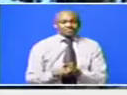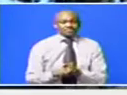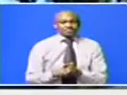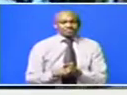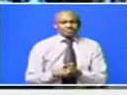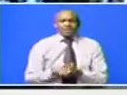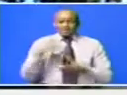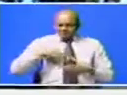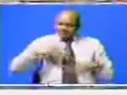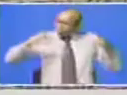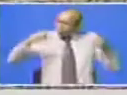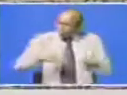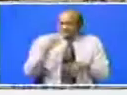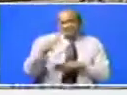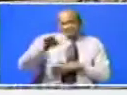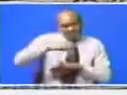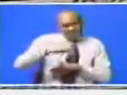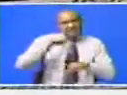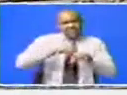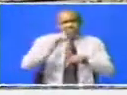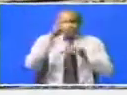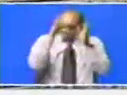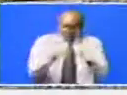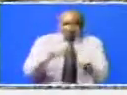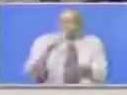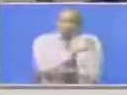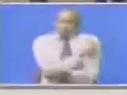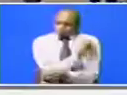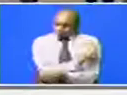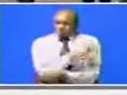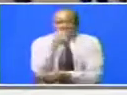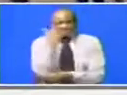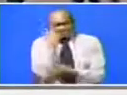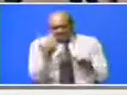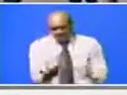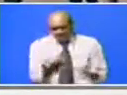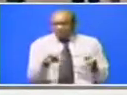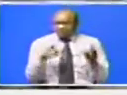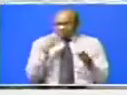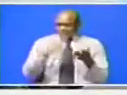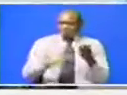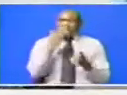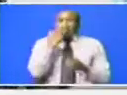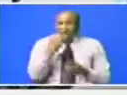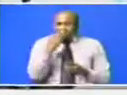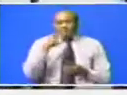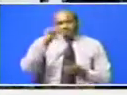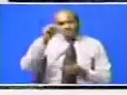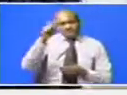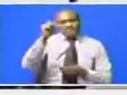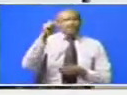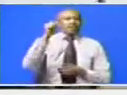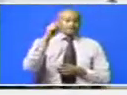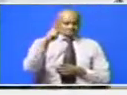Hofu imetanda katika kaunti ya Trans Nzoia baada ya mtu mmoja kulazwa hospitalini akiugua ugonjwa unaodaiwa kuwa ni homa ya Marburg. Maafisa